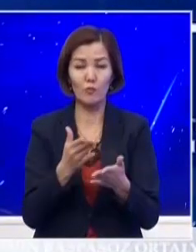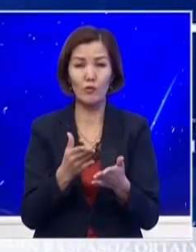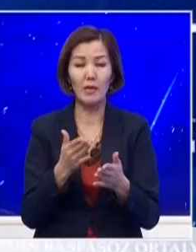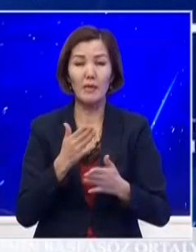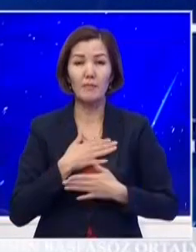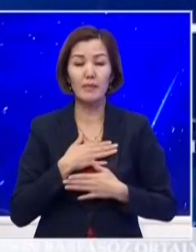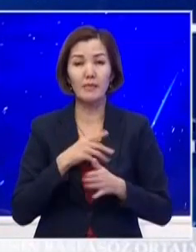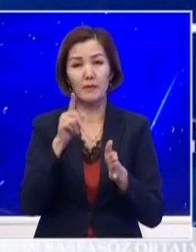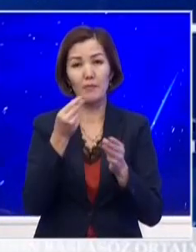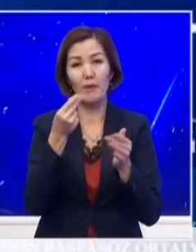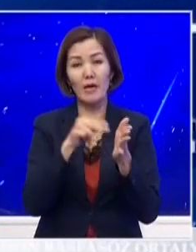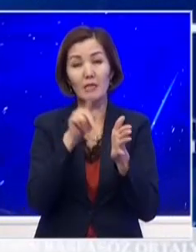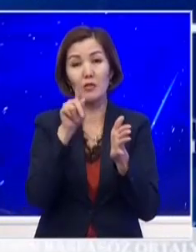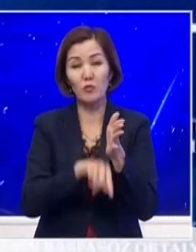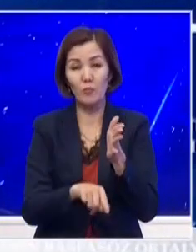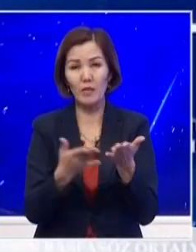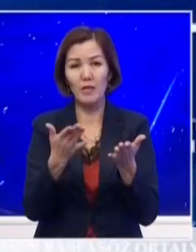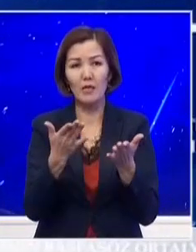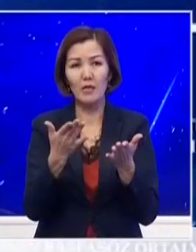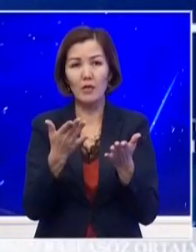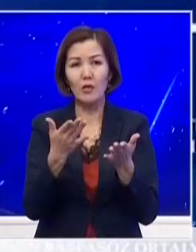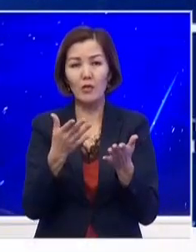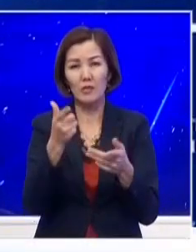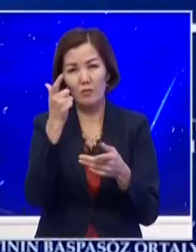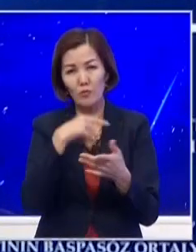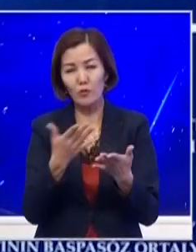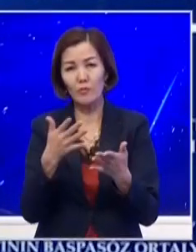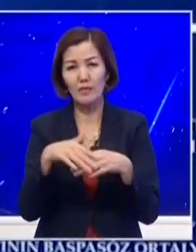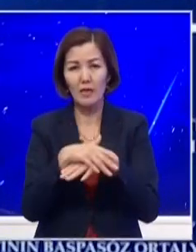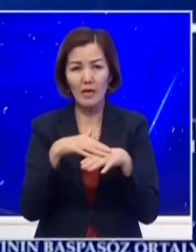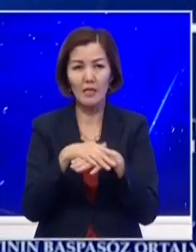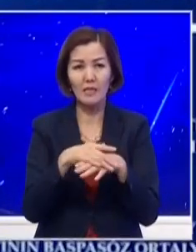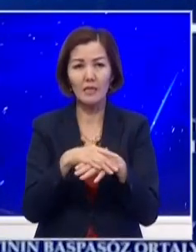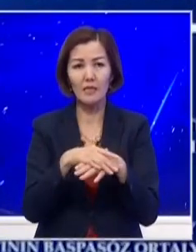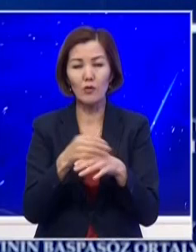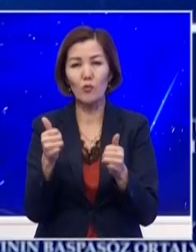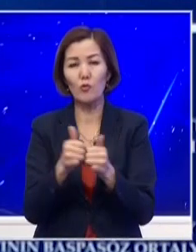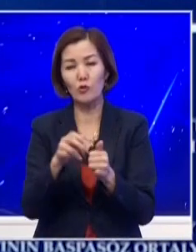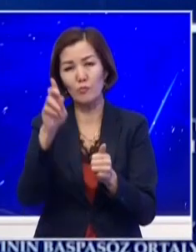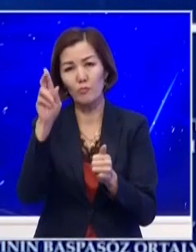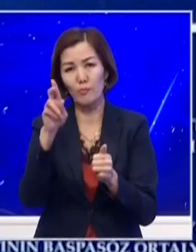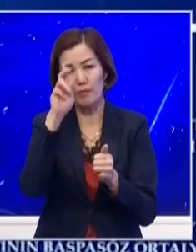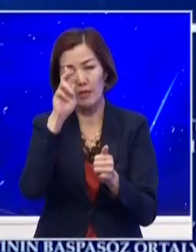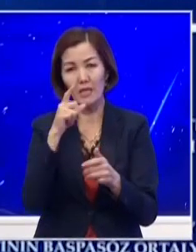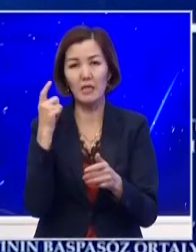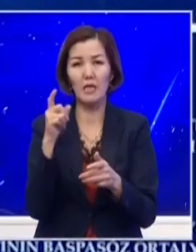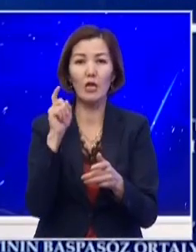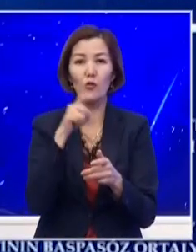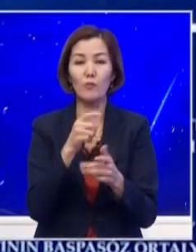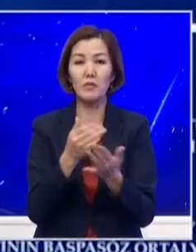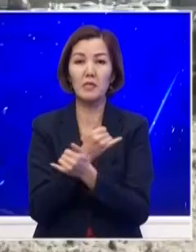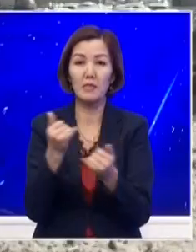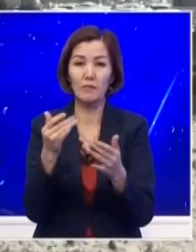Біздің арзан отынымыз өзіміздің ұлттық мүдделерімізге емес, көрші елдердің экономикасына жұмыс істеп